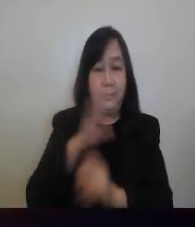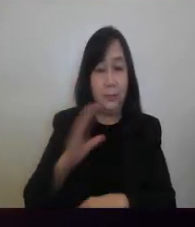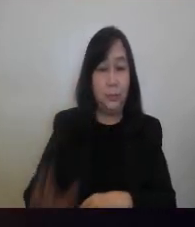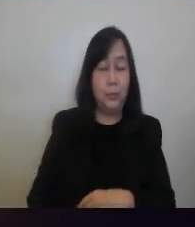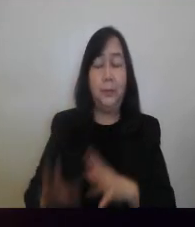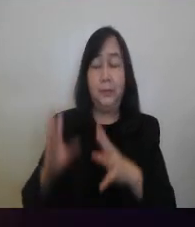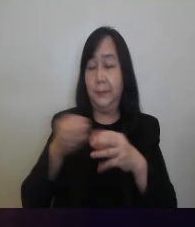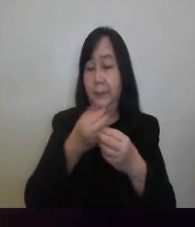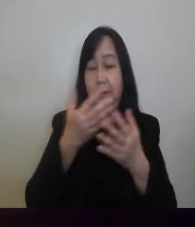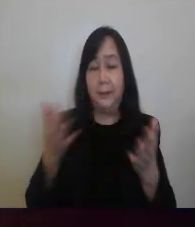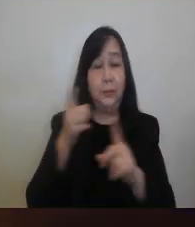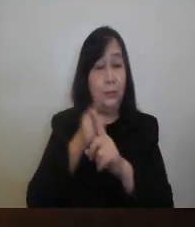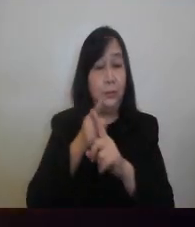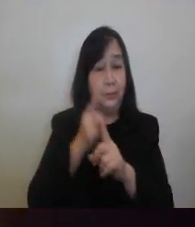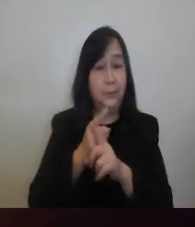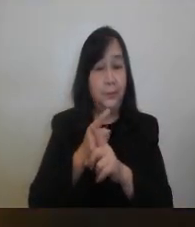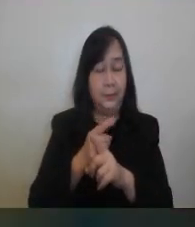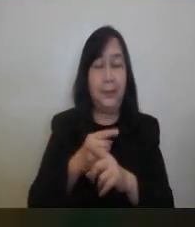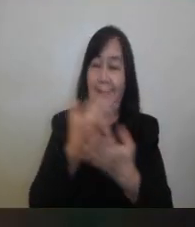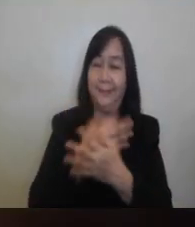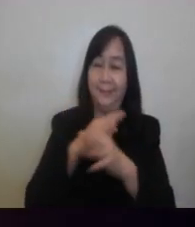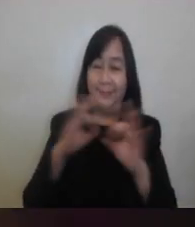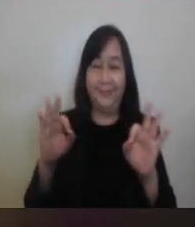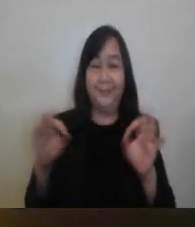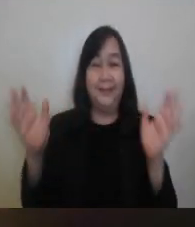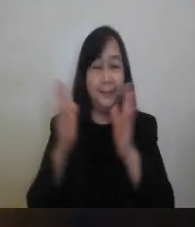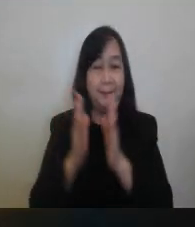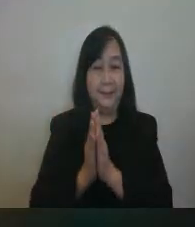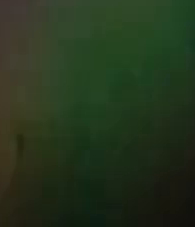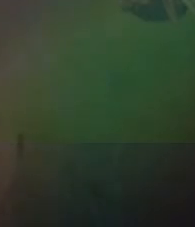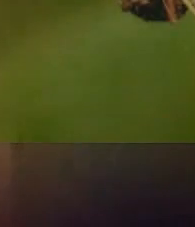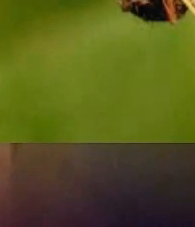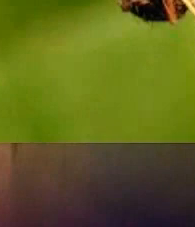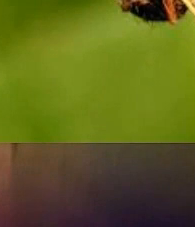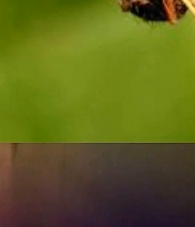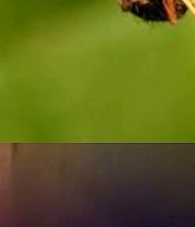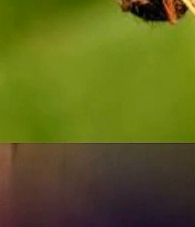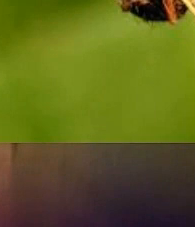Kristo na magbibigay ng tunay na kalayaan. Amen.